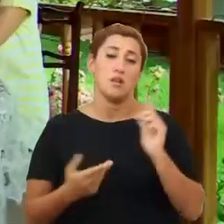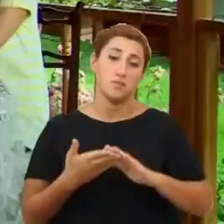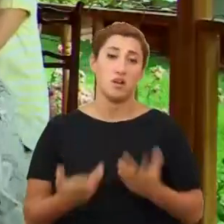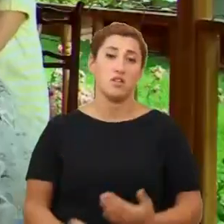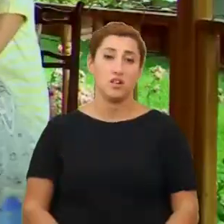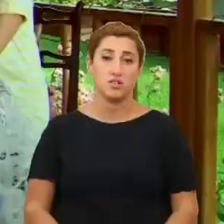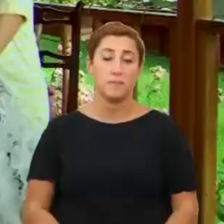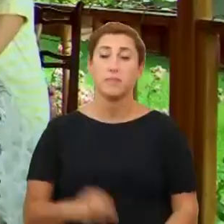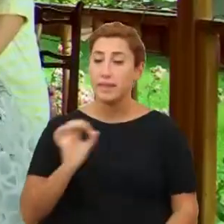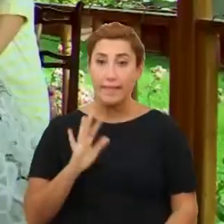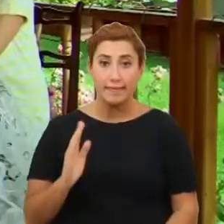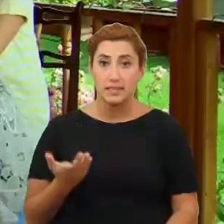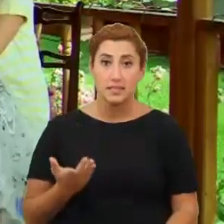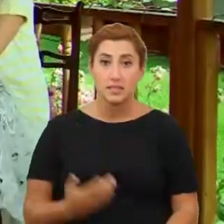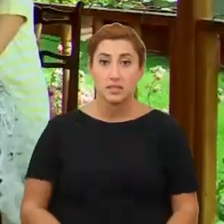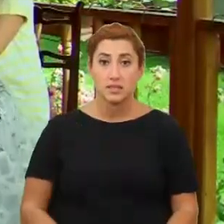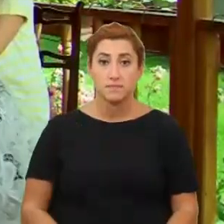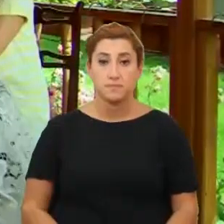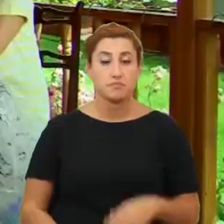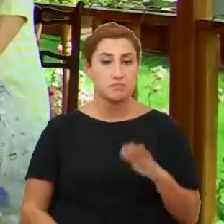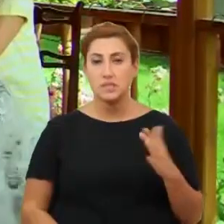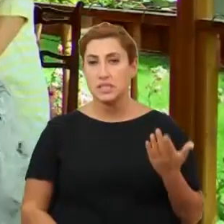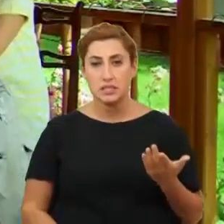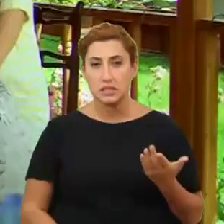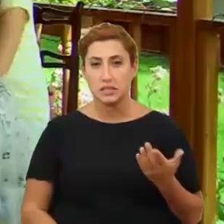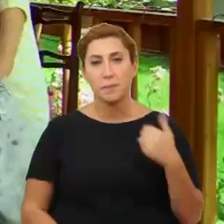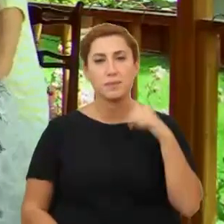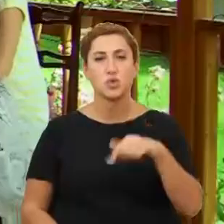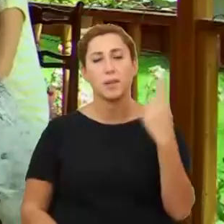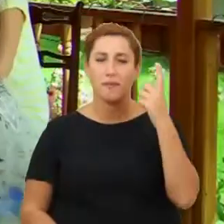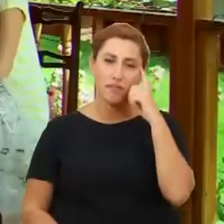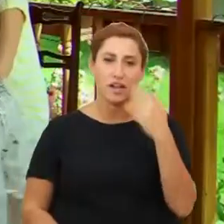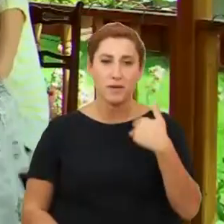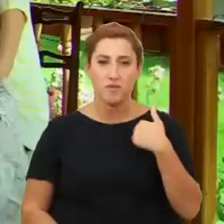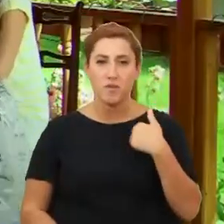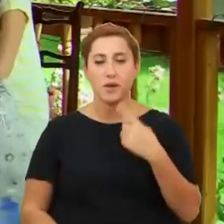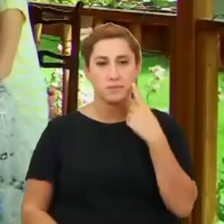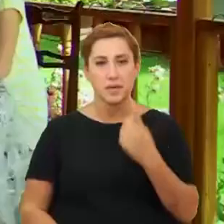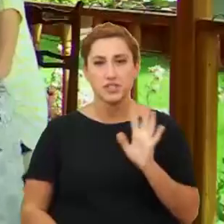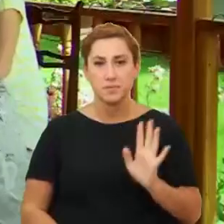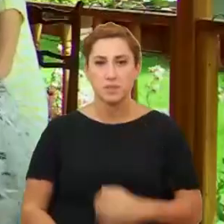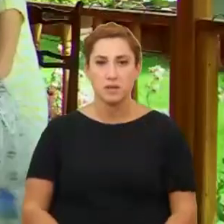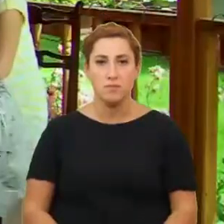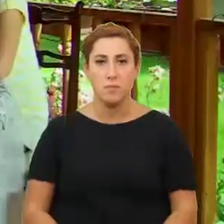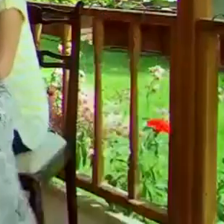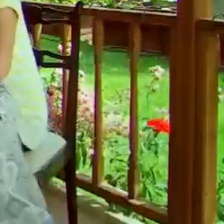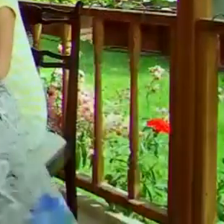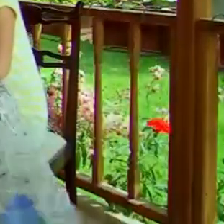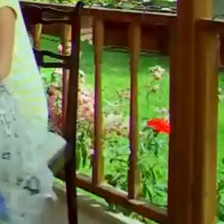arkadaşlar. İyi de nasıl? Nasıl? Ya benim şöyle bir fikrim var. Bak şimdi.